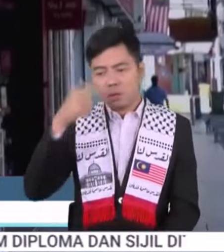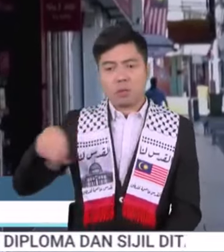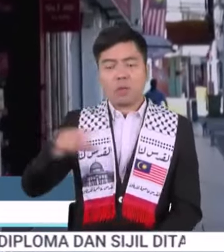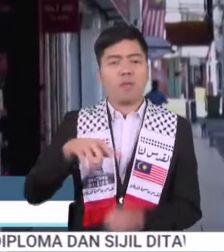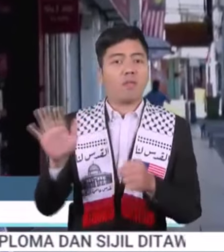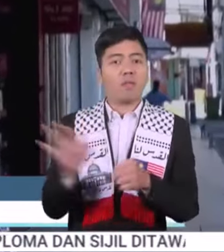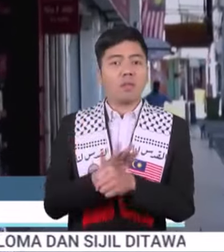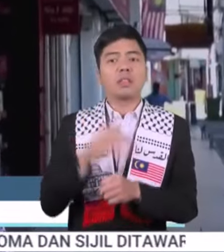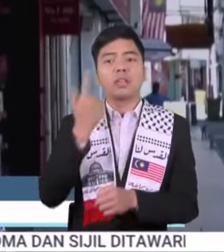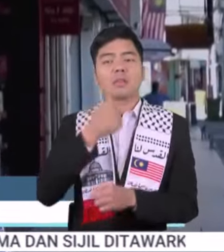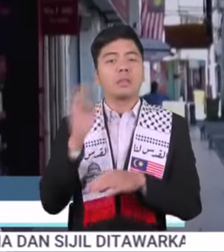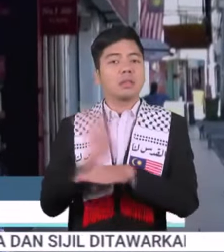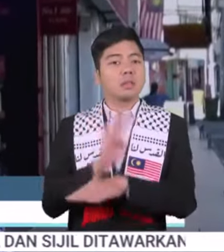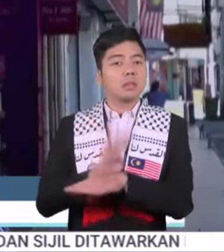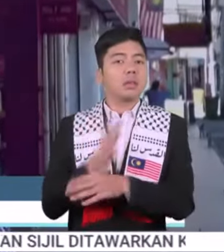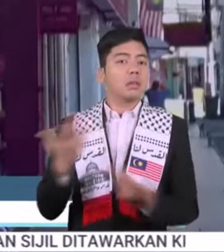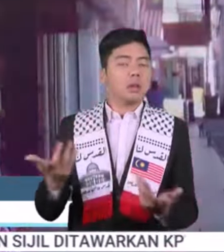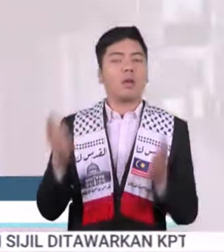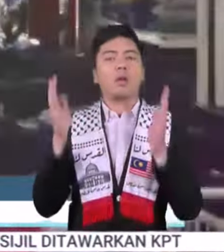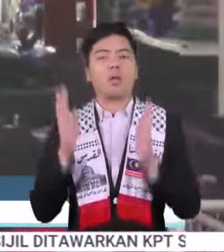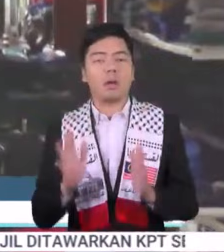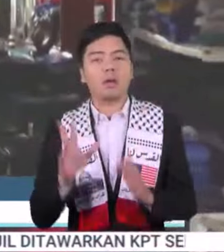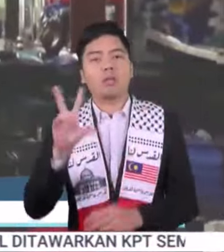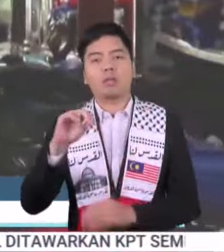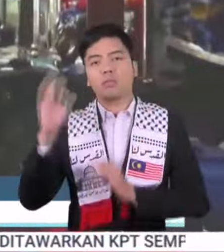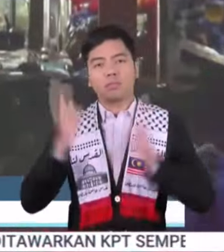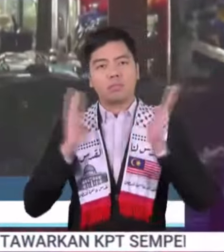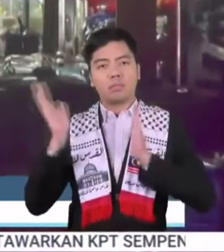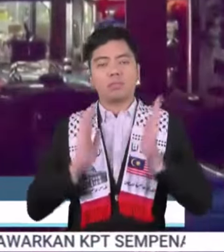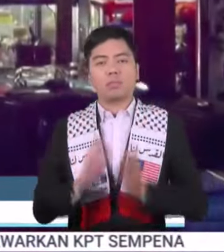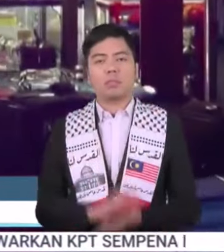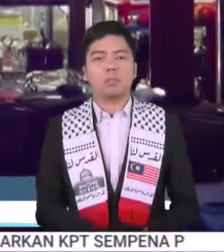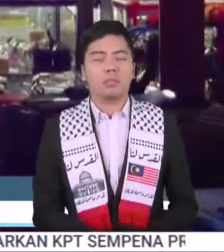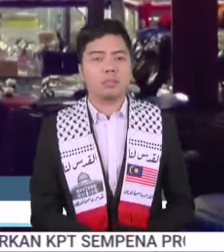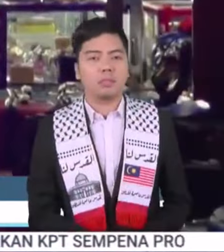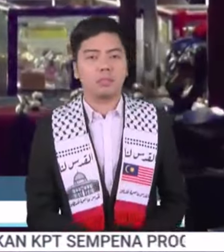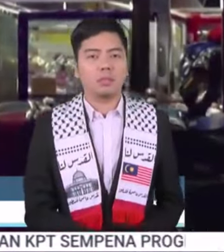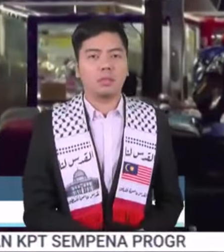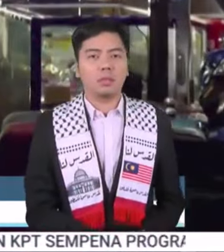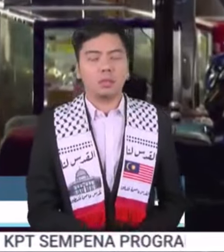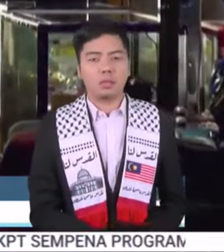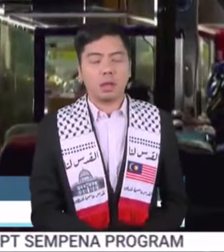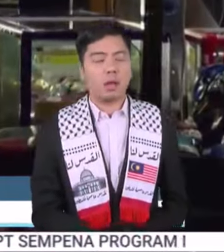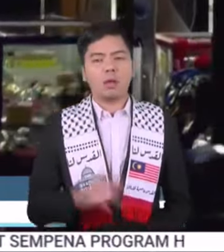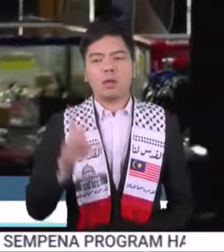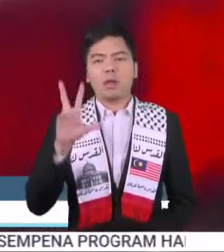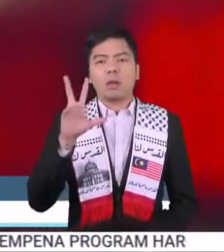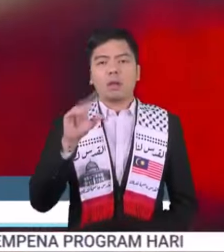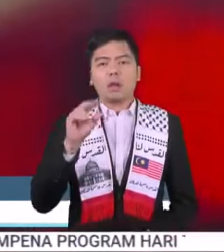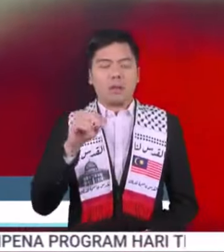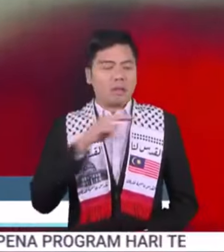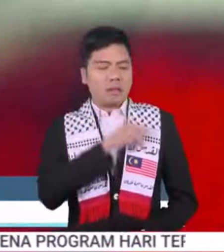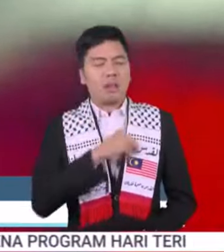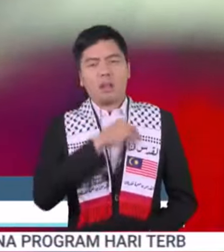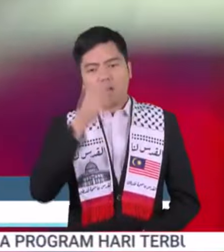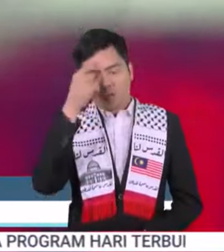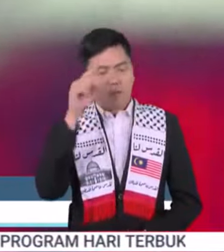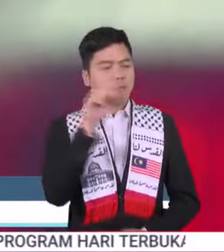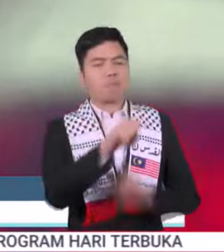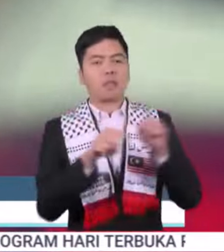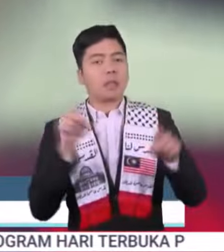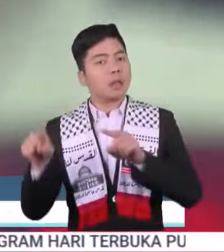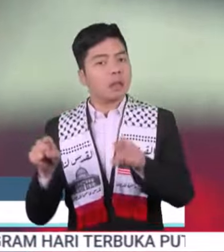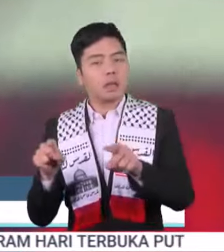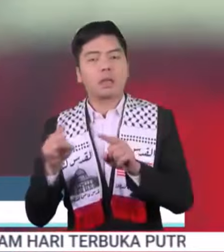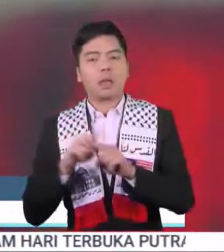asing. So warga tempatan nak menjaga apa? Bukan niat untuk menuding jari kepada sesiapa.